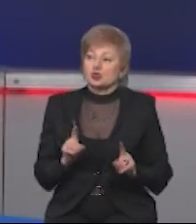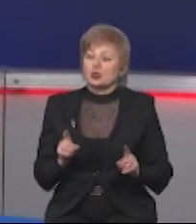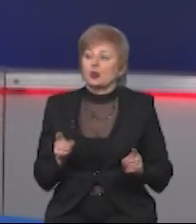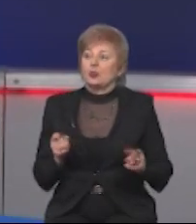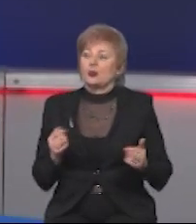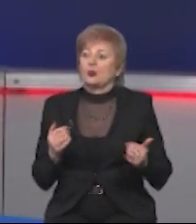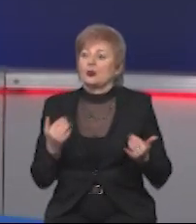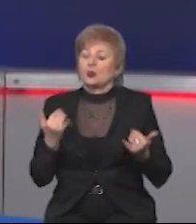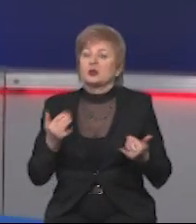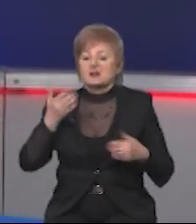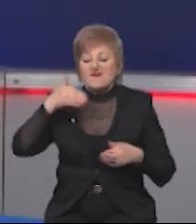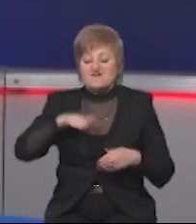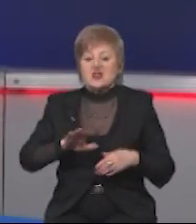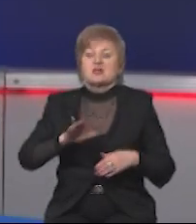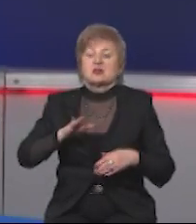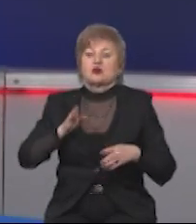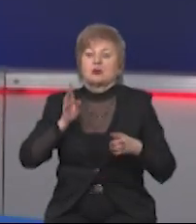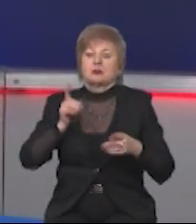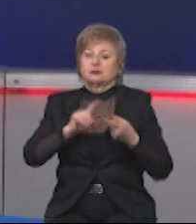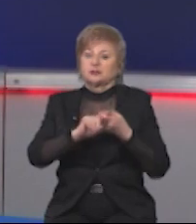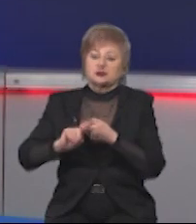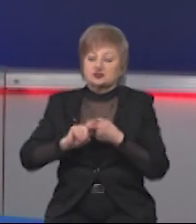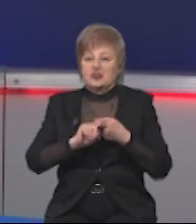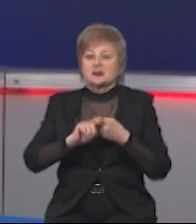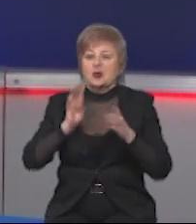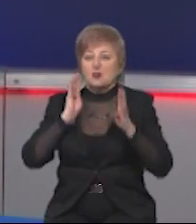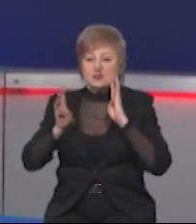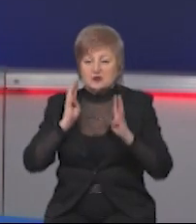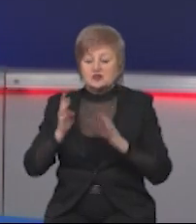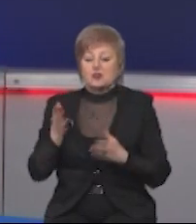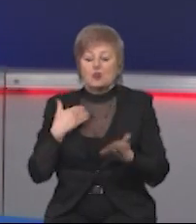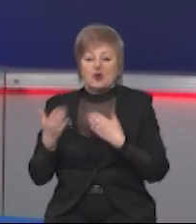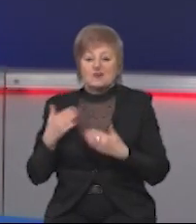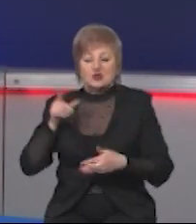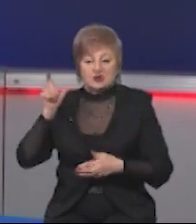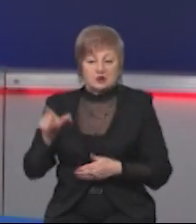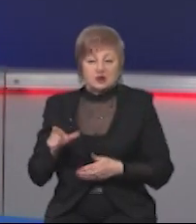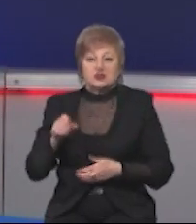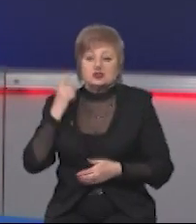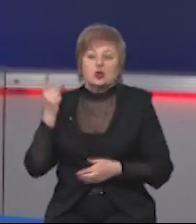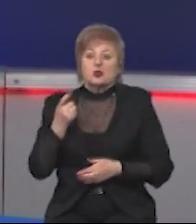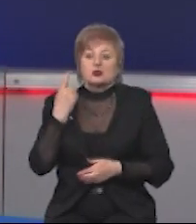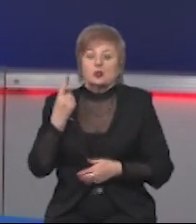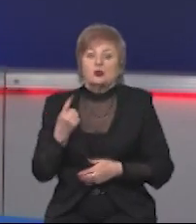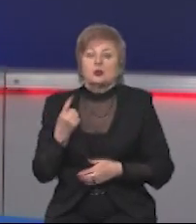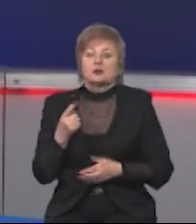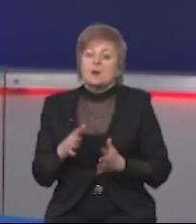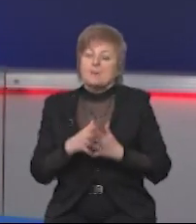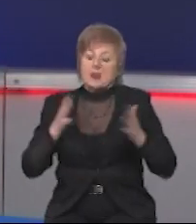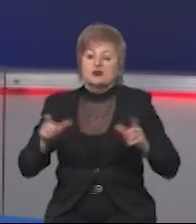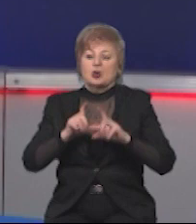час відеозв'язку у Фейсбуці нам вдалося поспілкуватися із Андрієм Чорним, власником однієї з найбільших